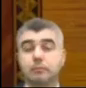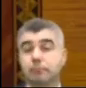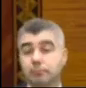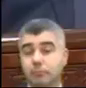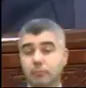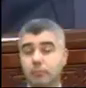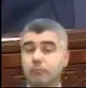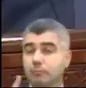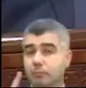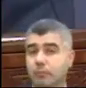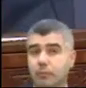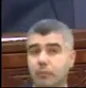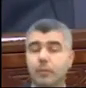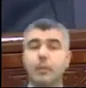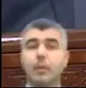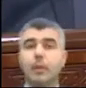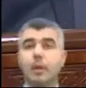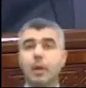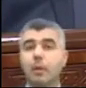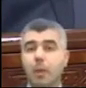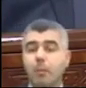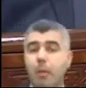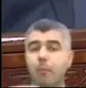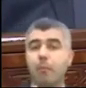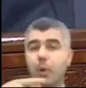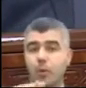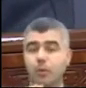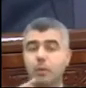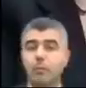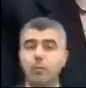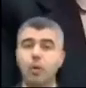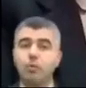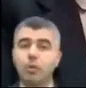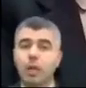نعم، احتاج الأمر إلى